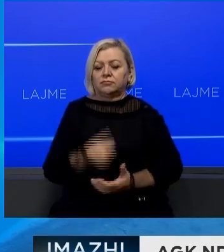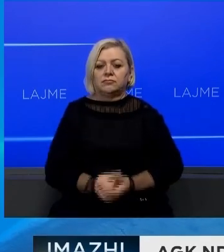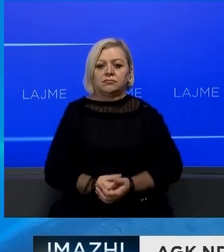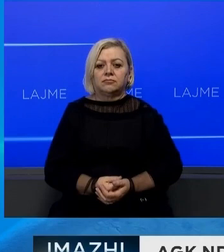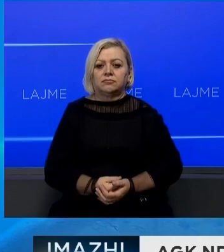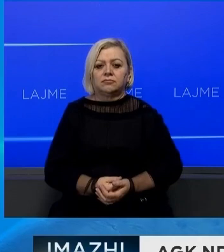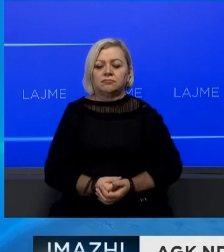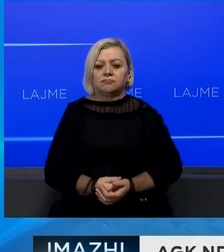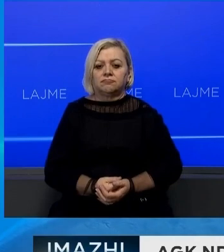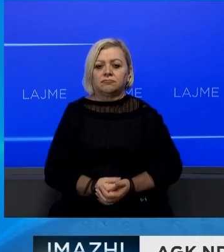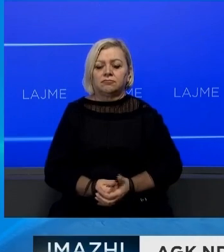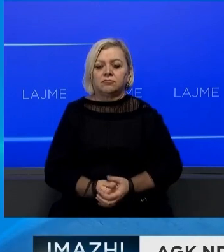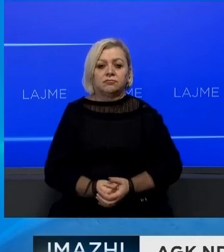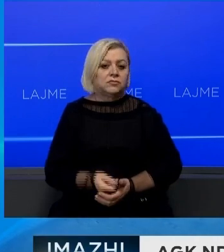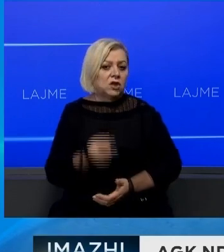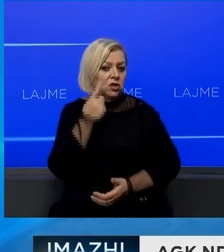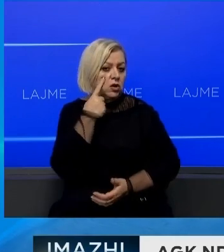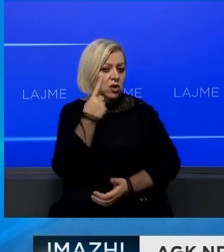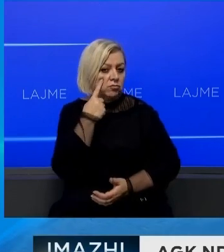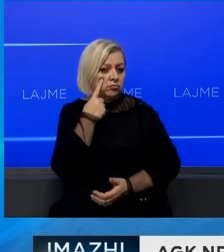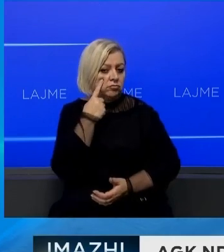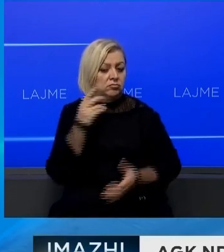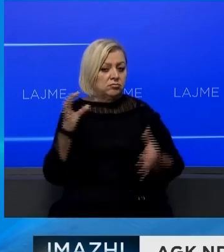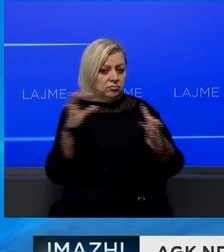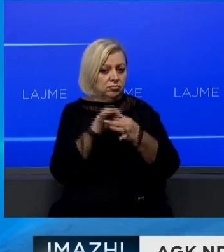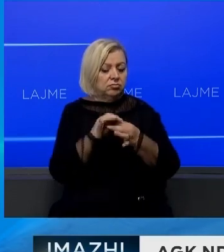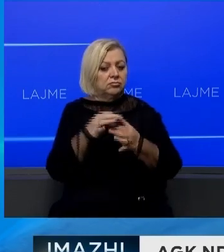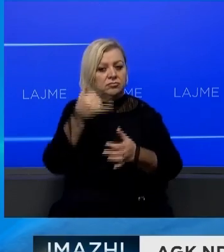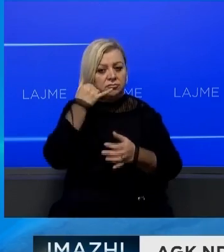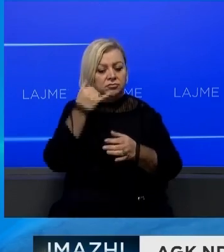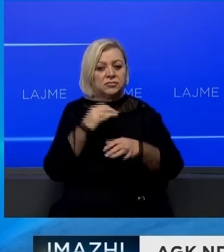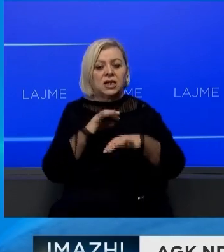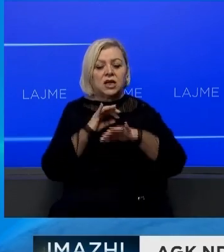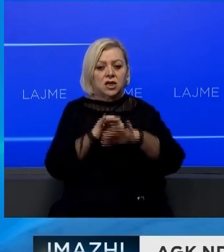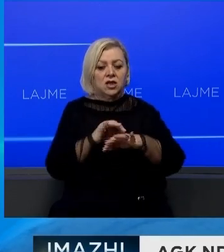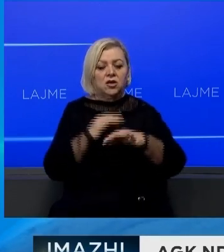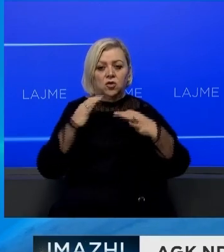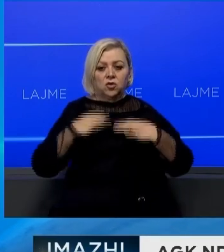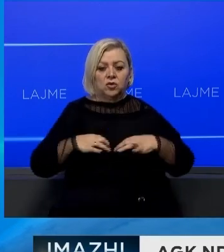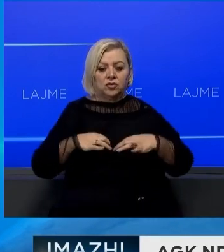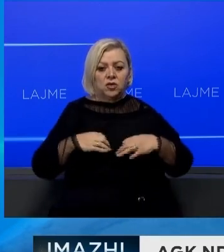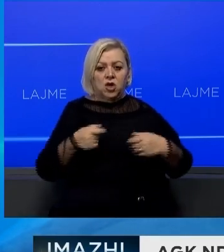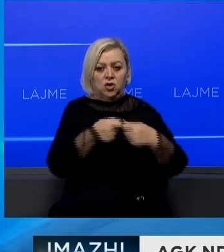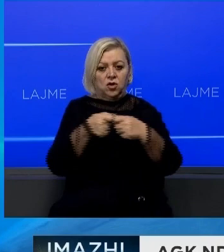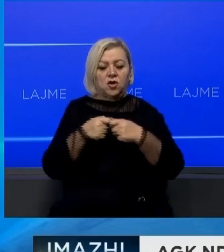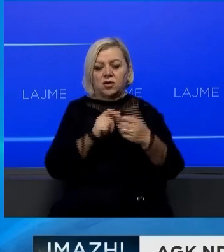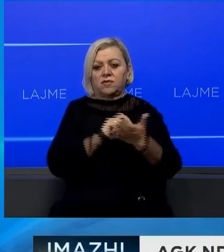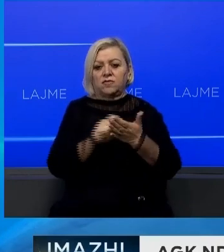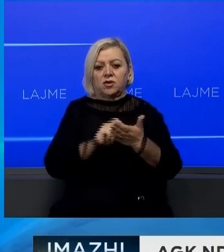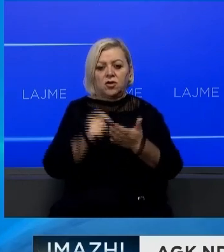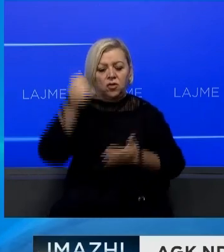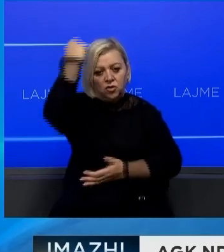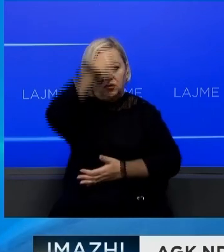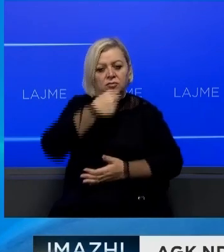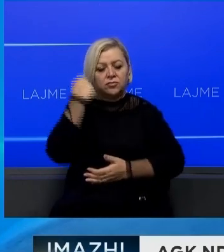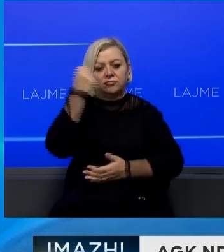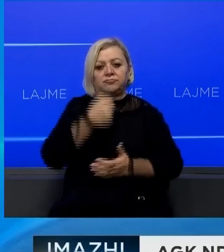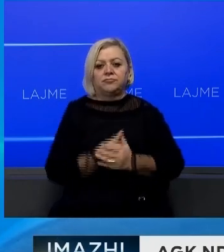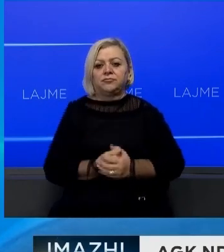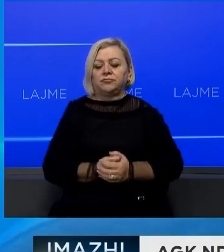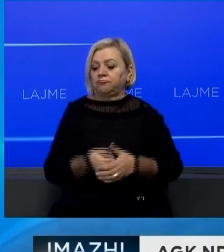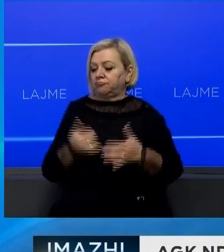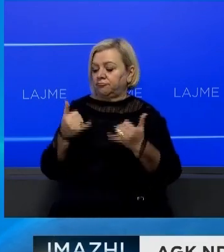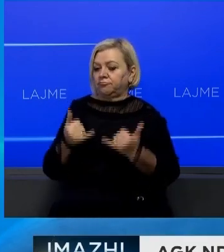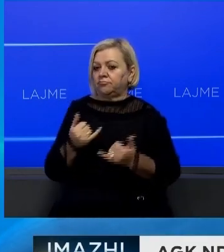po, derisa tentojmë të lidhemi drejt për drejt me kreun, me kryetarin e Asociacionit të Gazetarëve të Kosovës, zotin Gjemal Reqa,